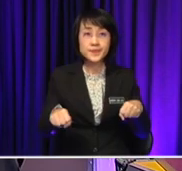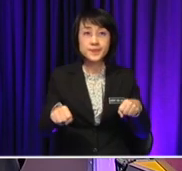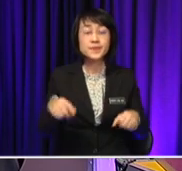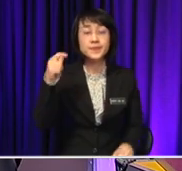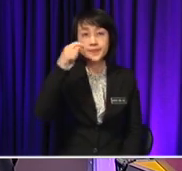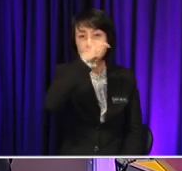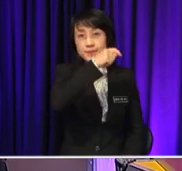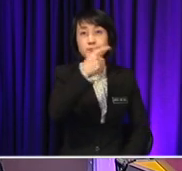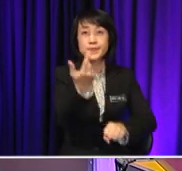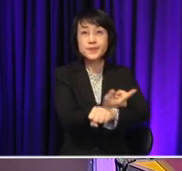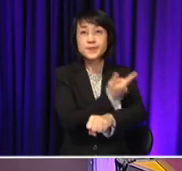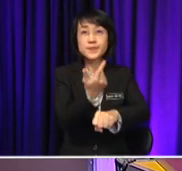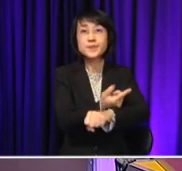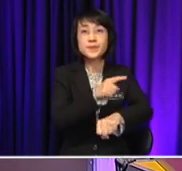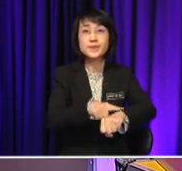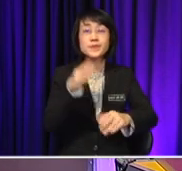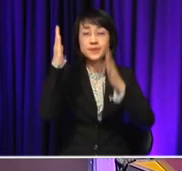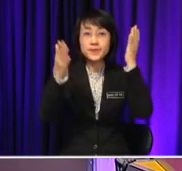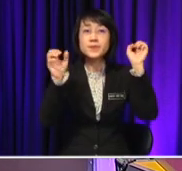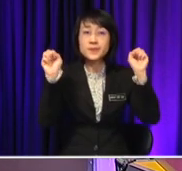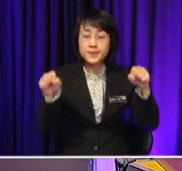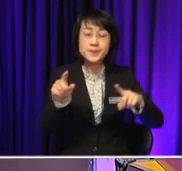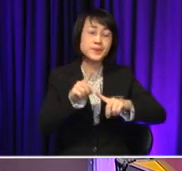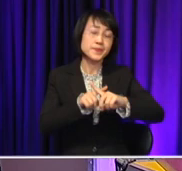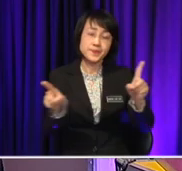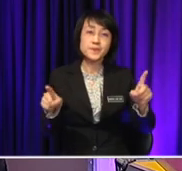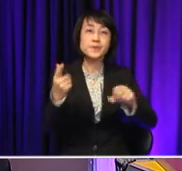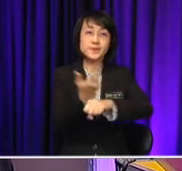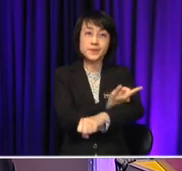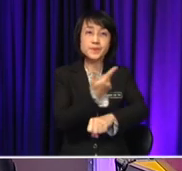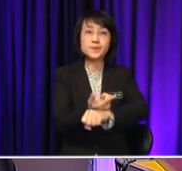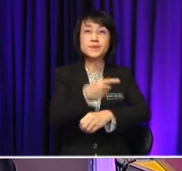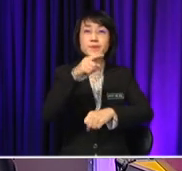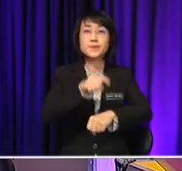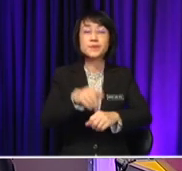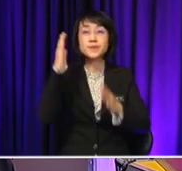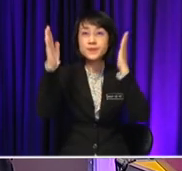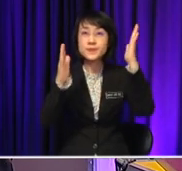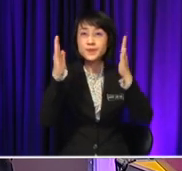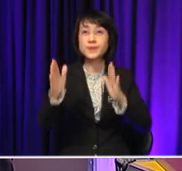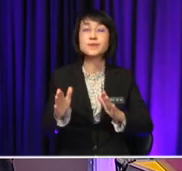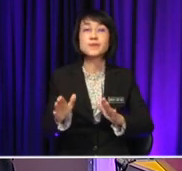tapi biri-biri di Indonesia dengan biri-biri di Eropa Barat tidak sama Kenapa barat